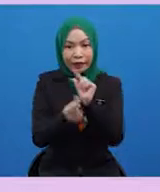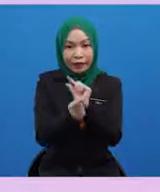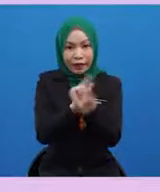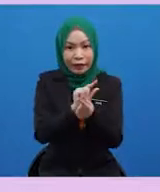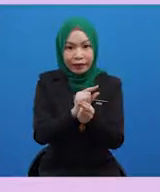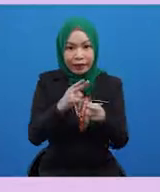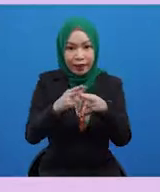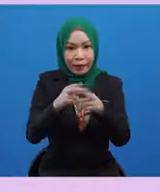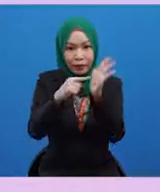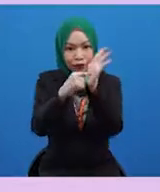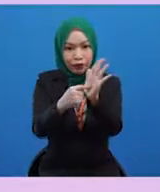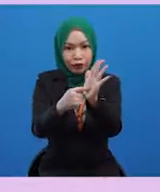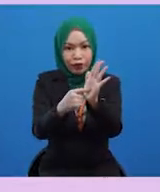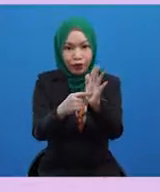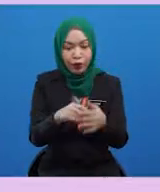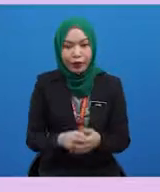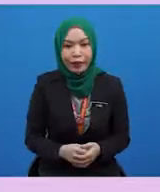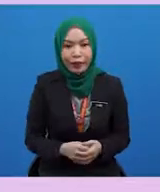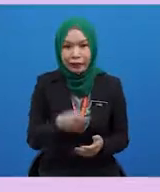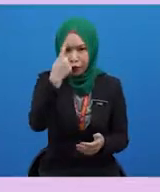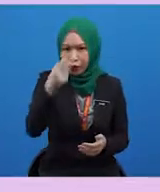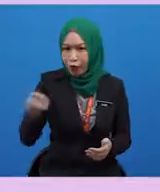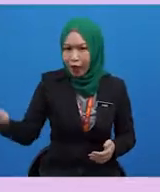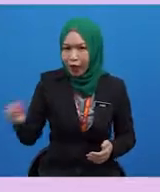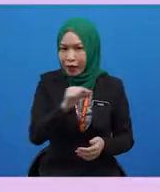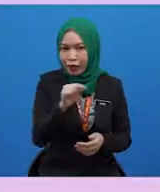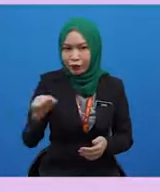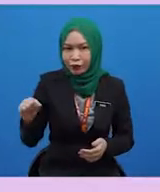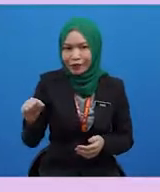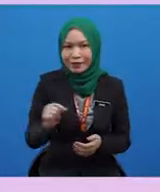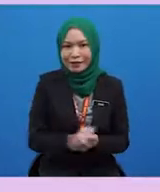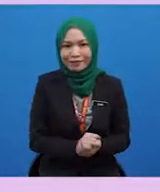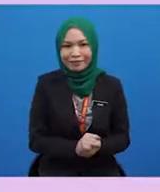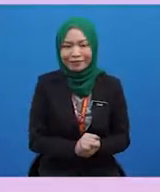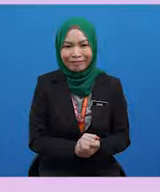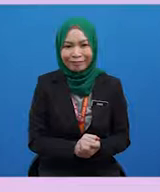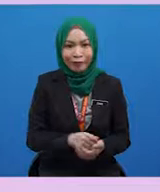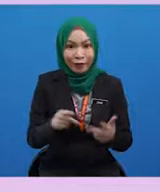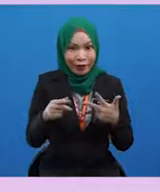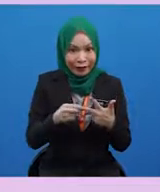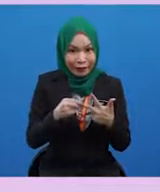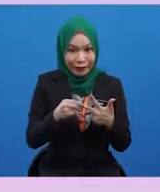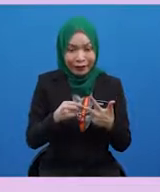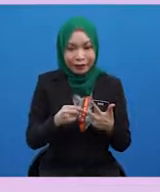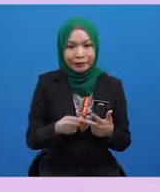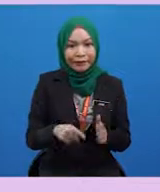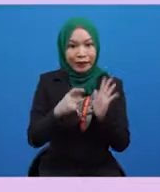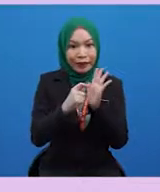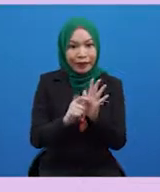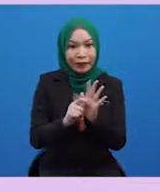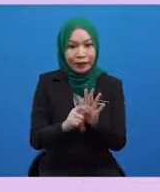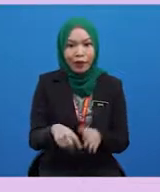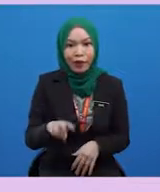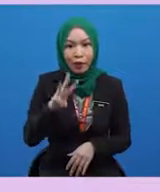pada alat tulis itu. Itu merujuk kepada pen, pensel dan pembaris. Ketiga, penanda wacana